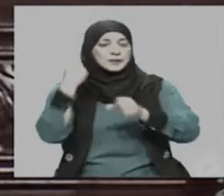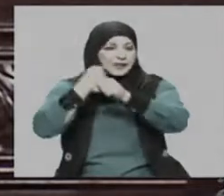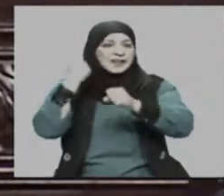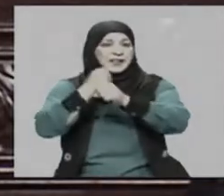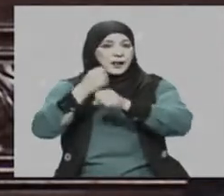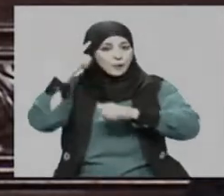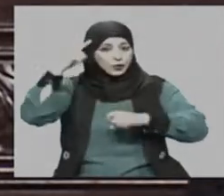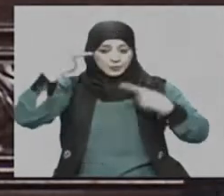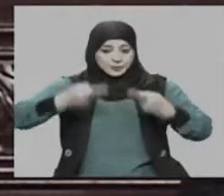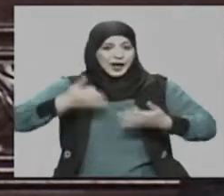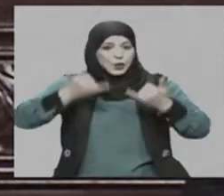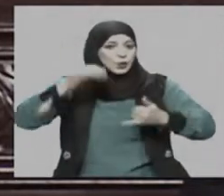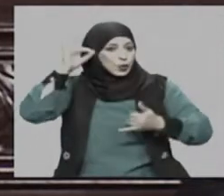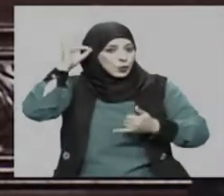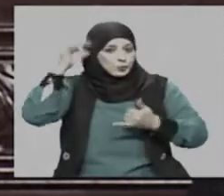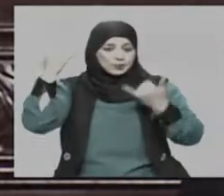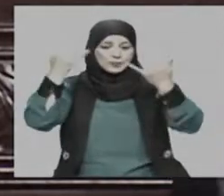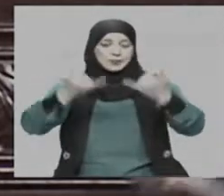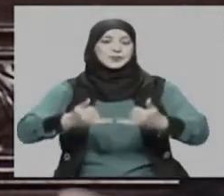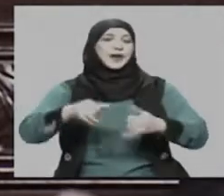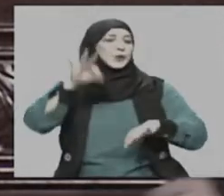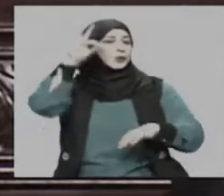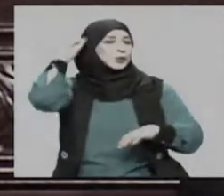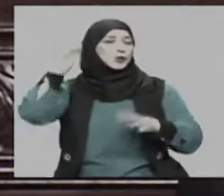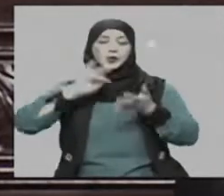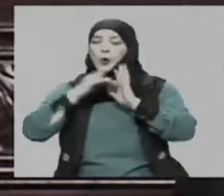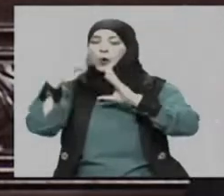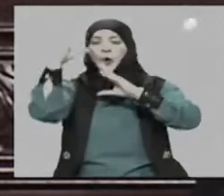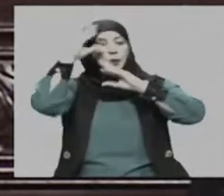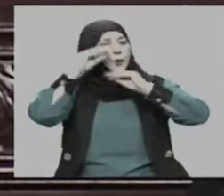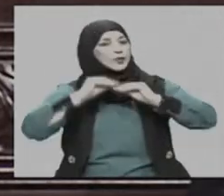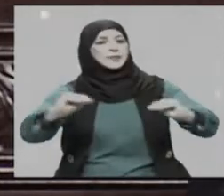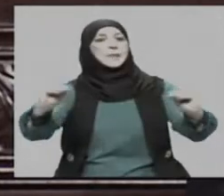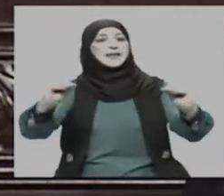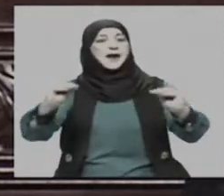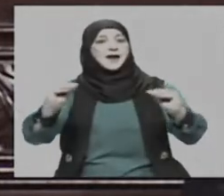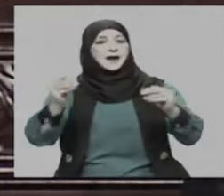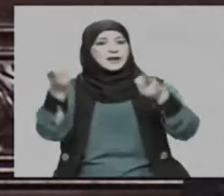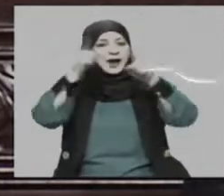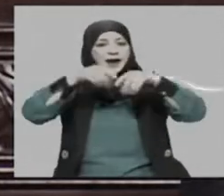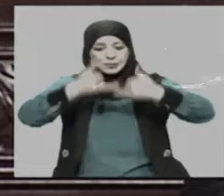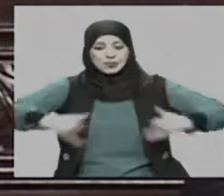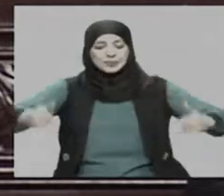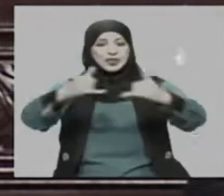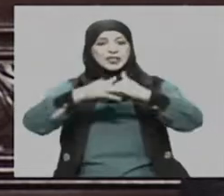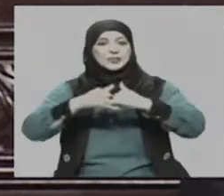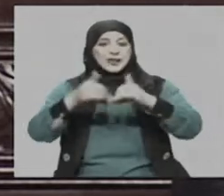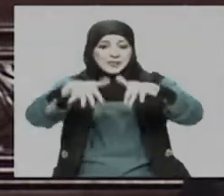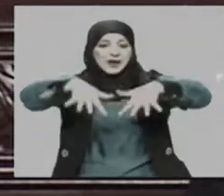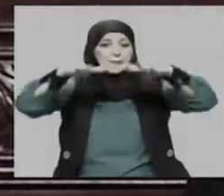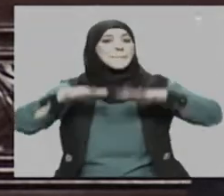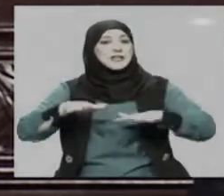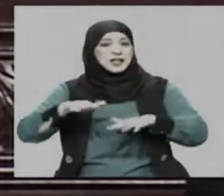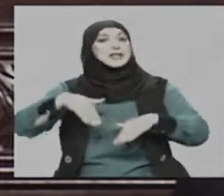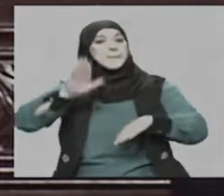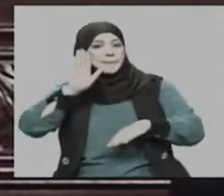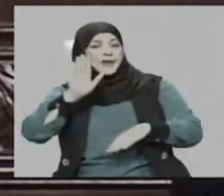للوضع اللي هذايا اللي احنا فيه مرتاحين، نعاودوا نجتمعوا في المجلس، رغم اللي مازلنا يزمنا